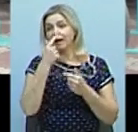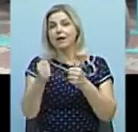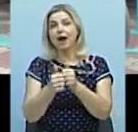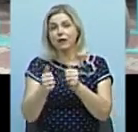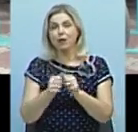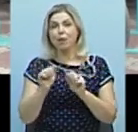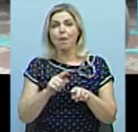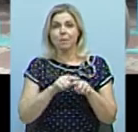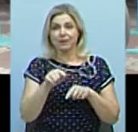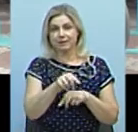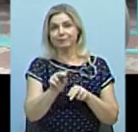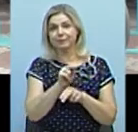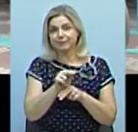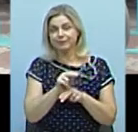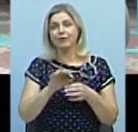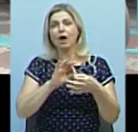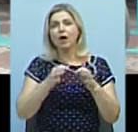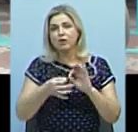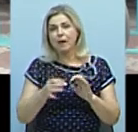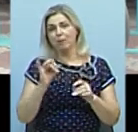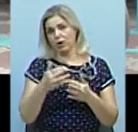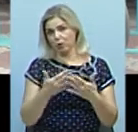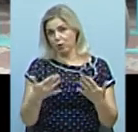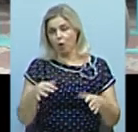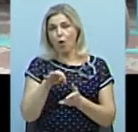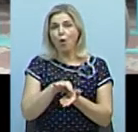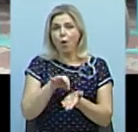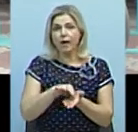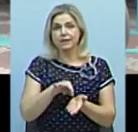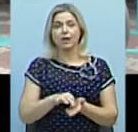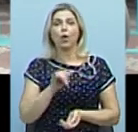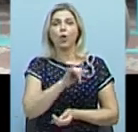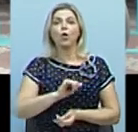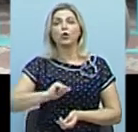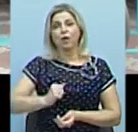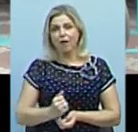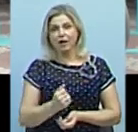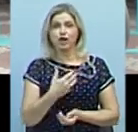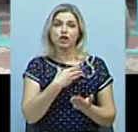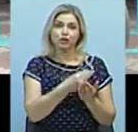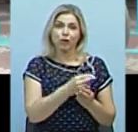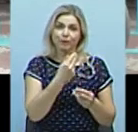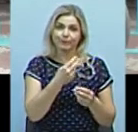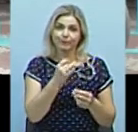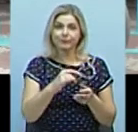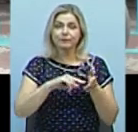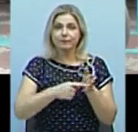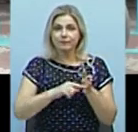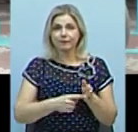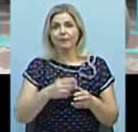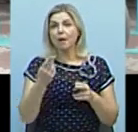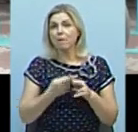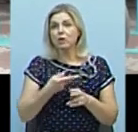швиденько підправити. Ланцюг, також колесо. У мене, наприклад, ексцентрики, у приятеля гайки. Гайки відкрутити в польових умовах без